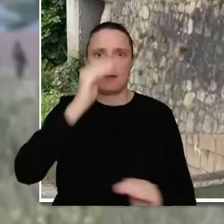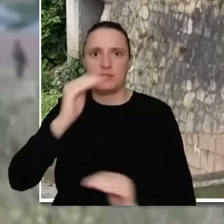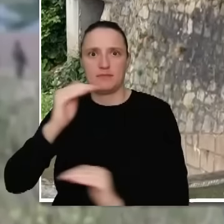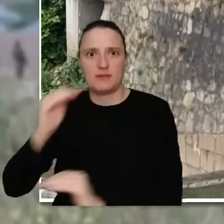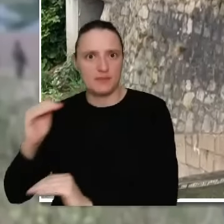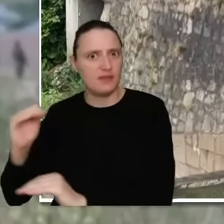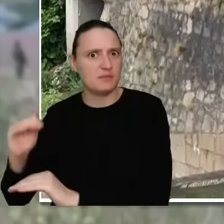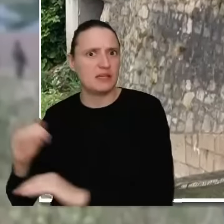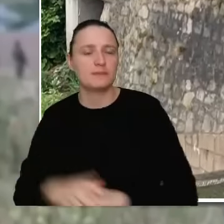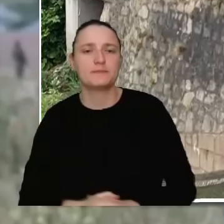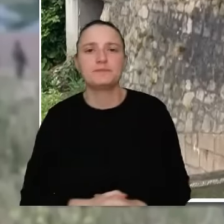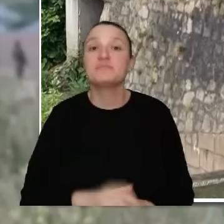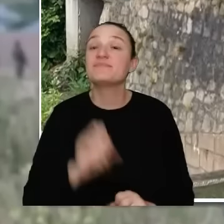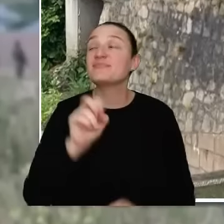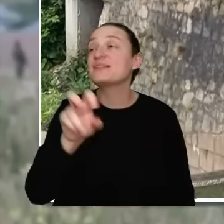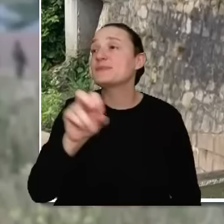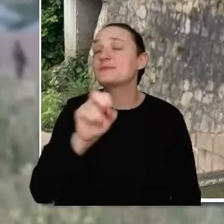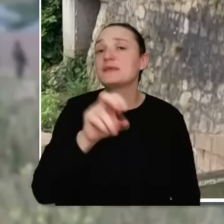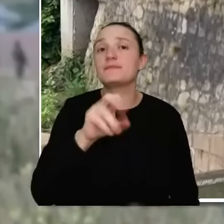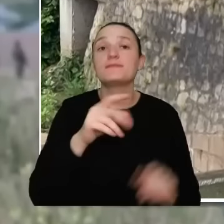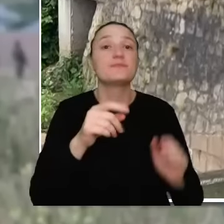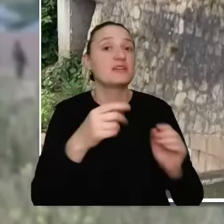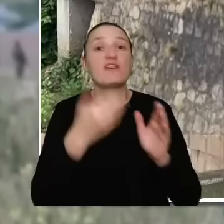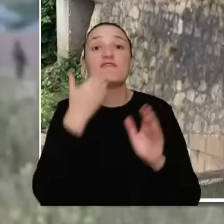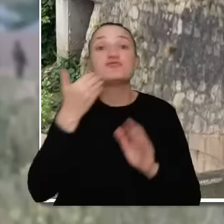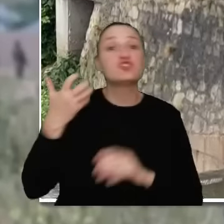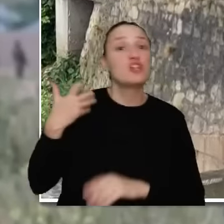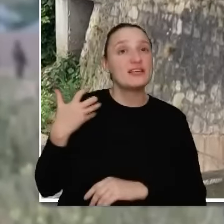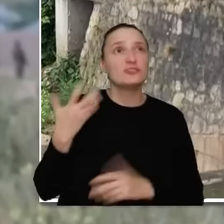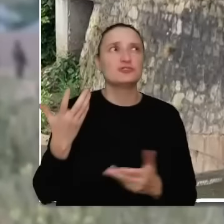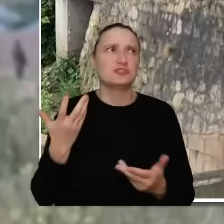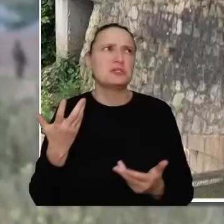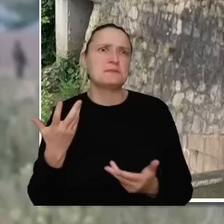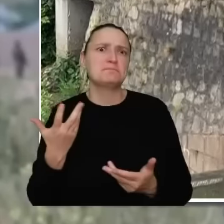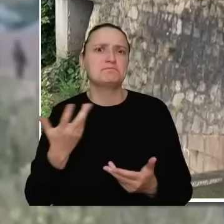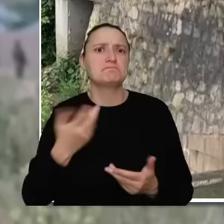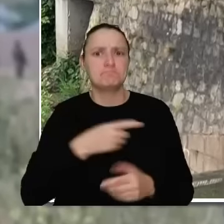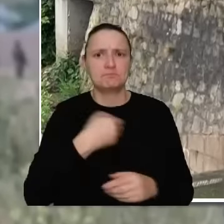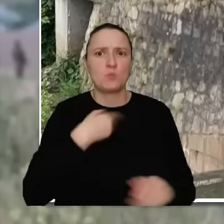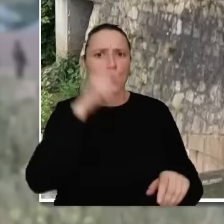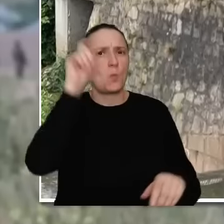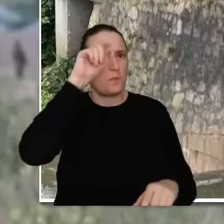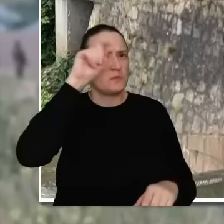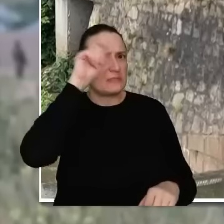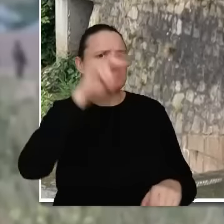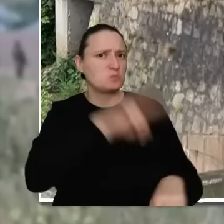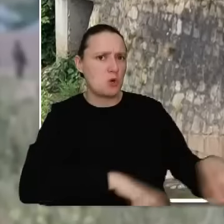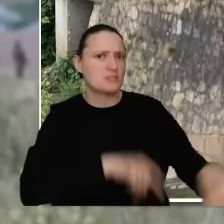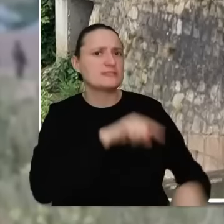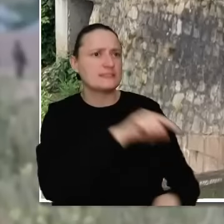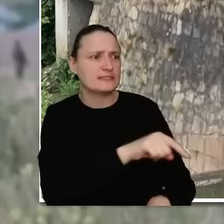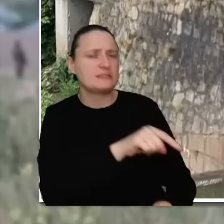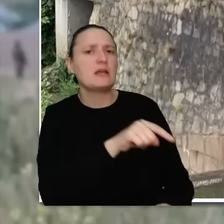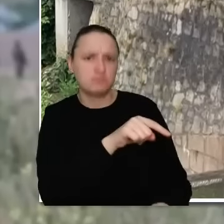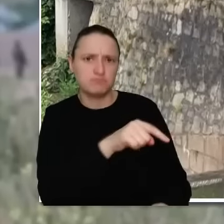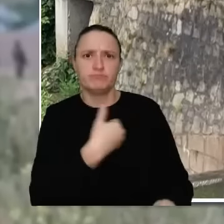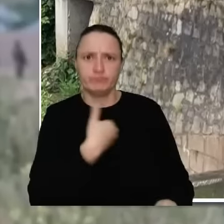jak wcześniej, tak jak uważa Policja Federalna, niemiecka Policja